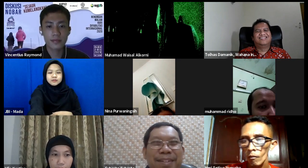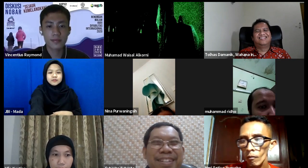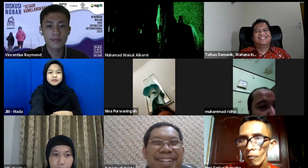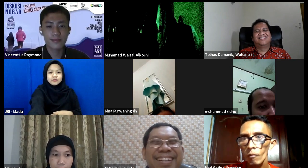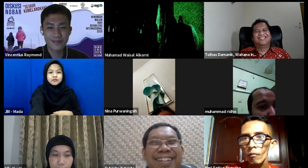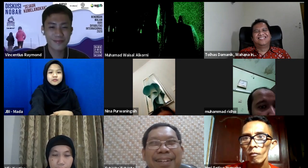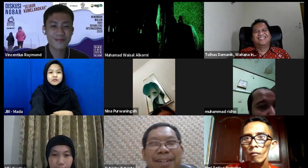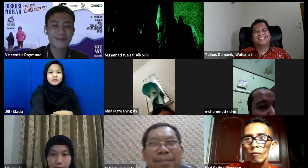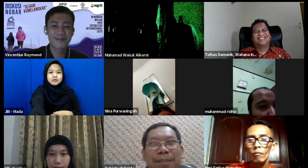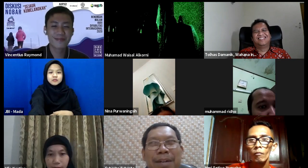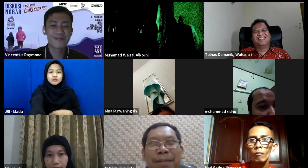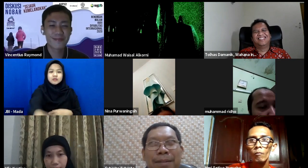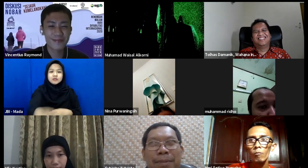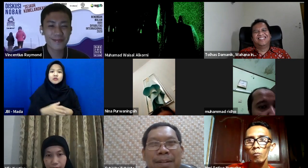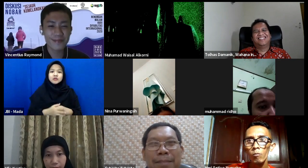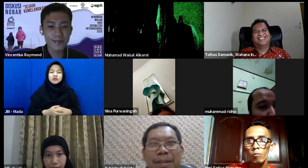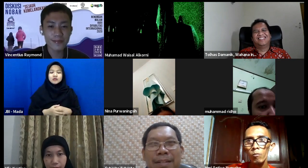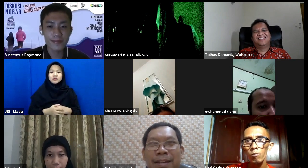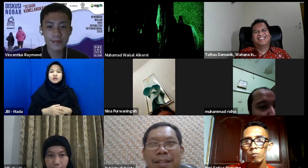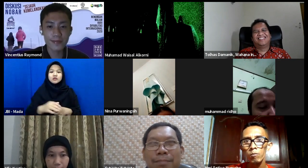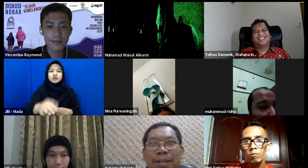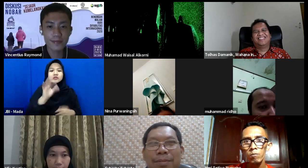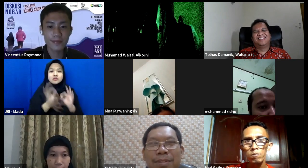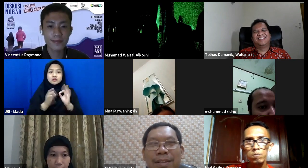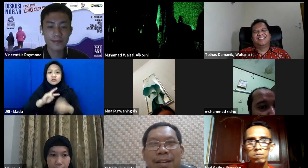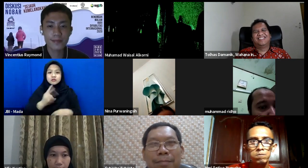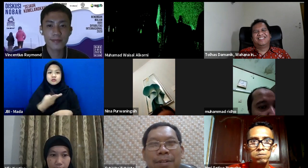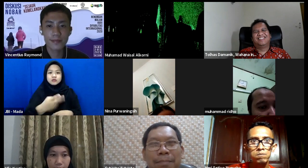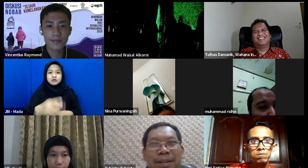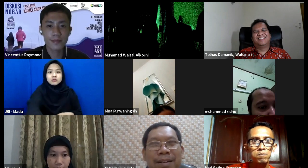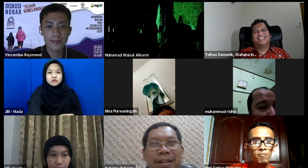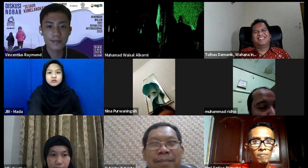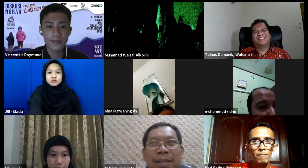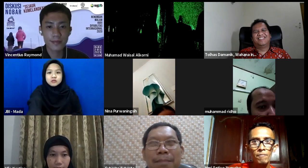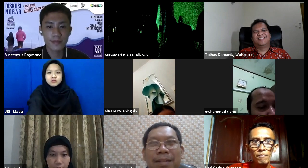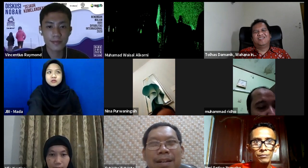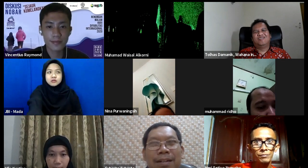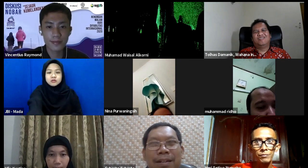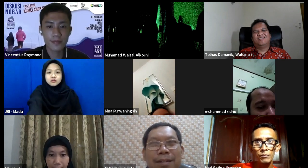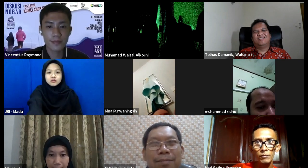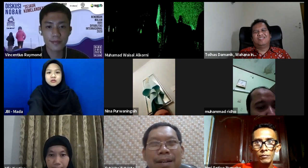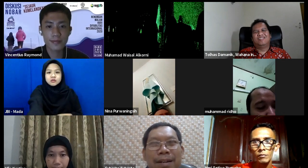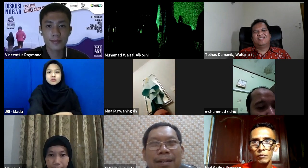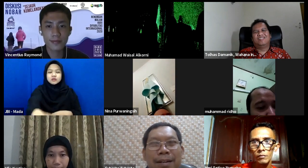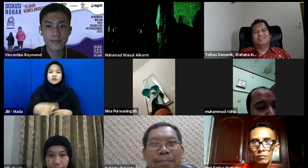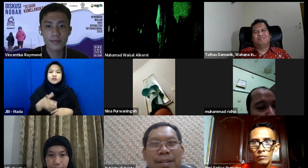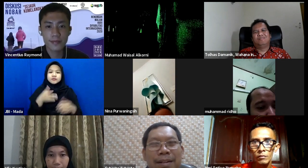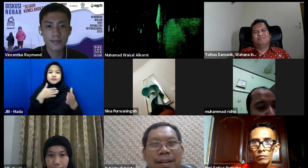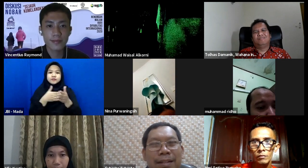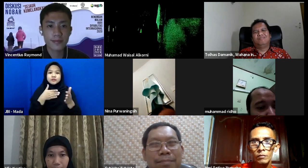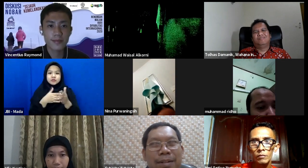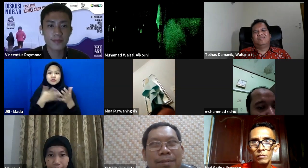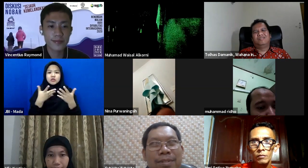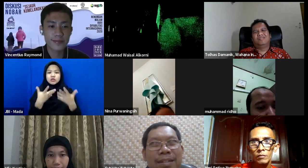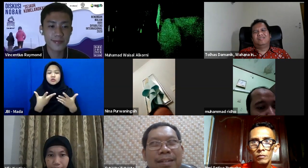rumah masing-masing mohon maaf apabila panitia temenku Rusia ada beberapa hambatan dan kekurangan dalam